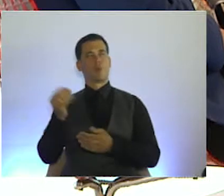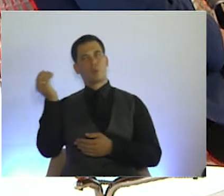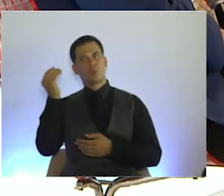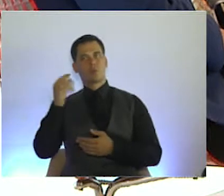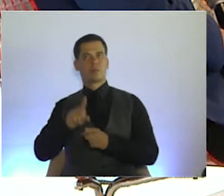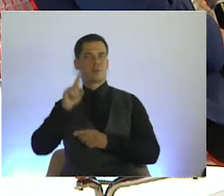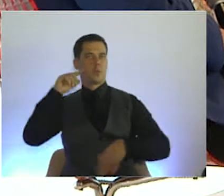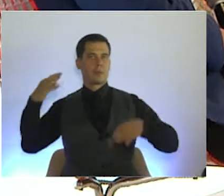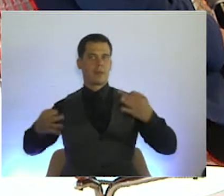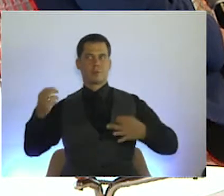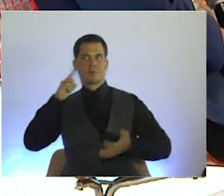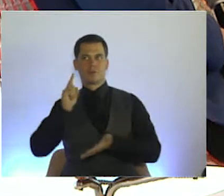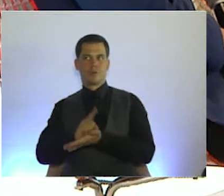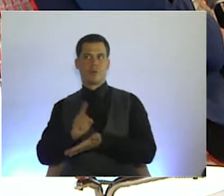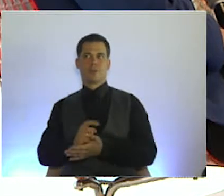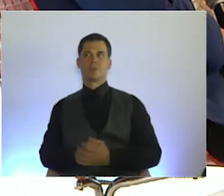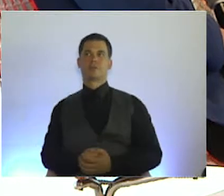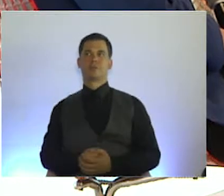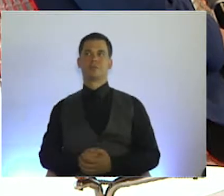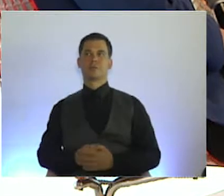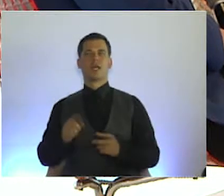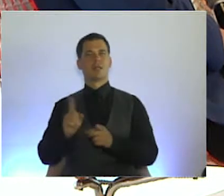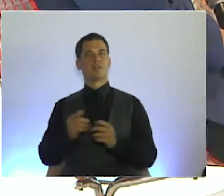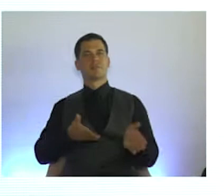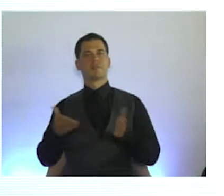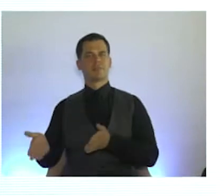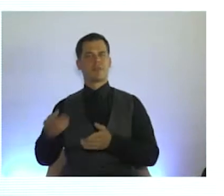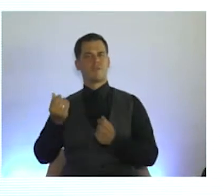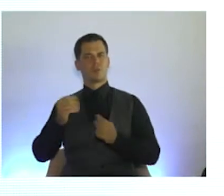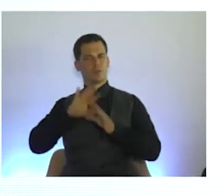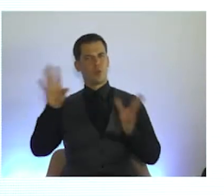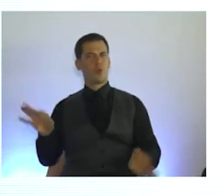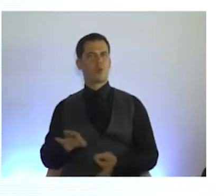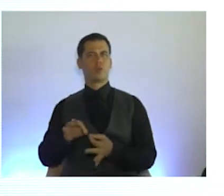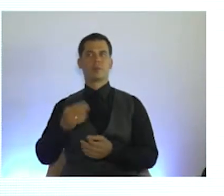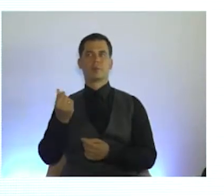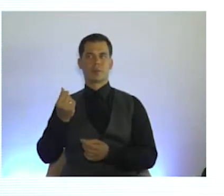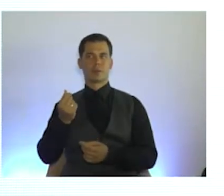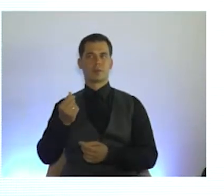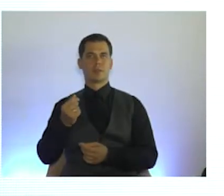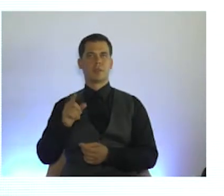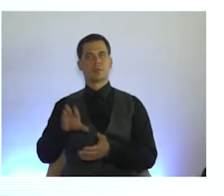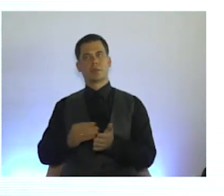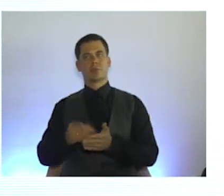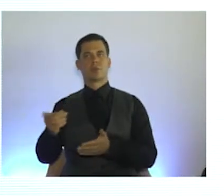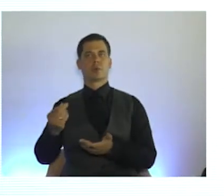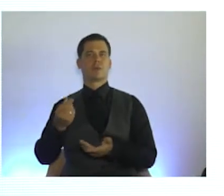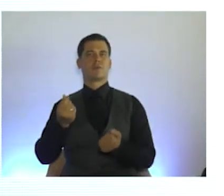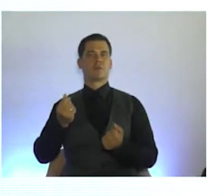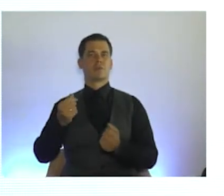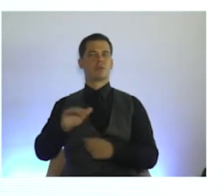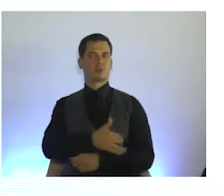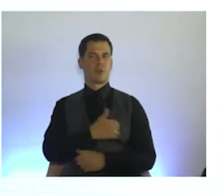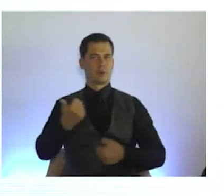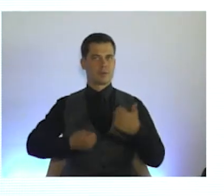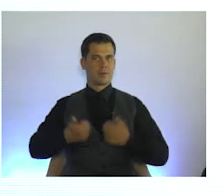umiejętności w zasadzie, które się ma. Natomiast jeśli chodzi o fundusze w ogóle, fundusze na zarówno szkolnictwo